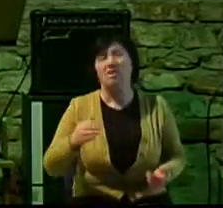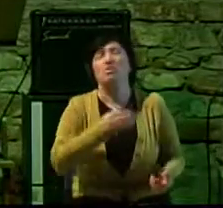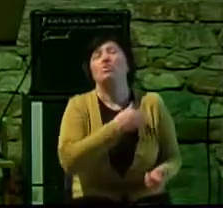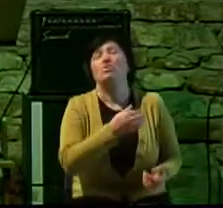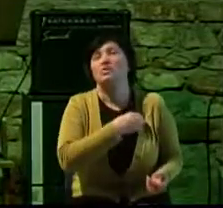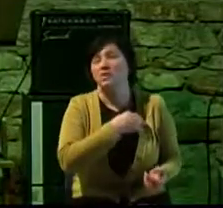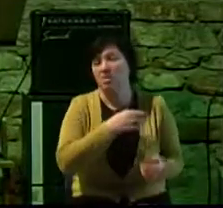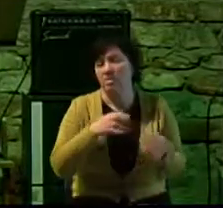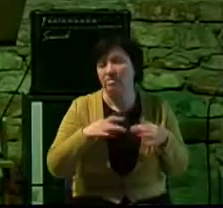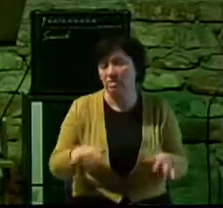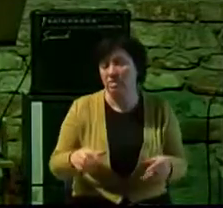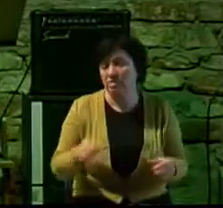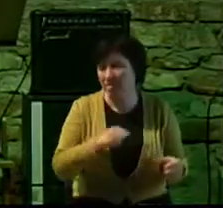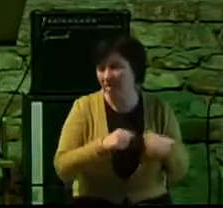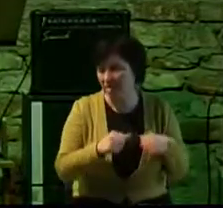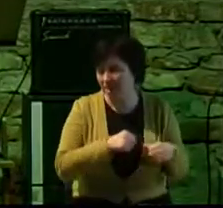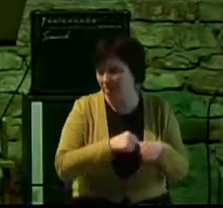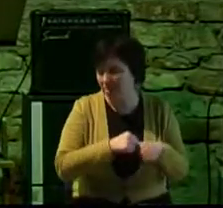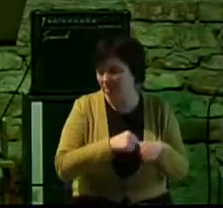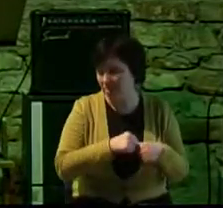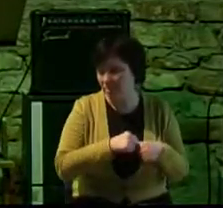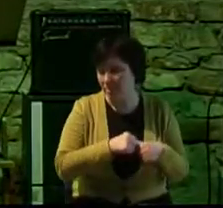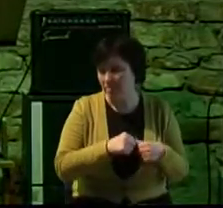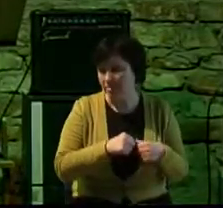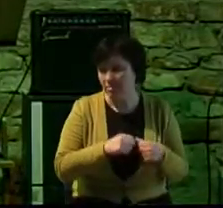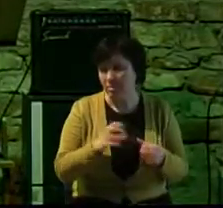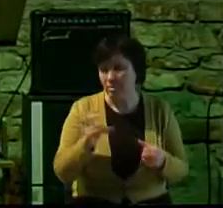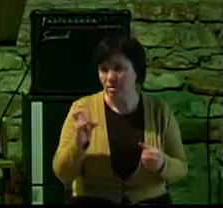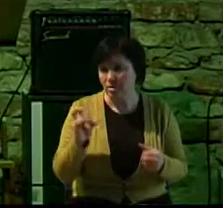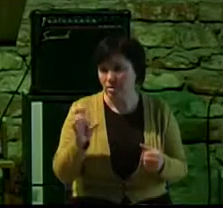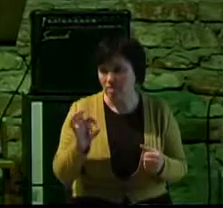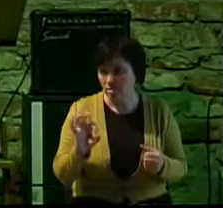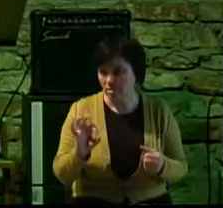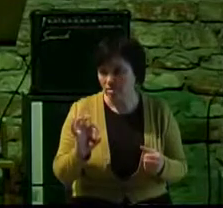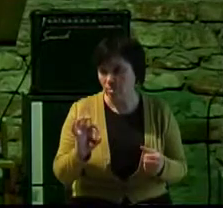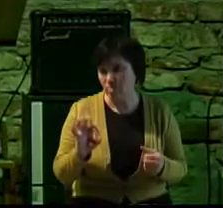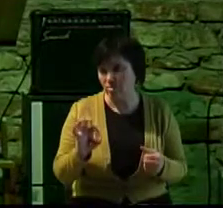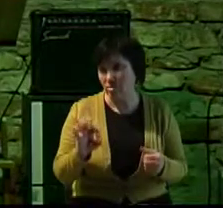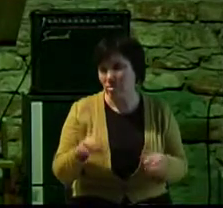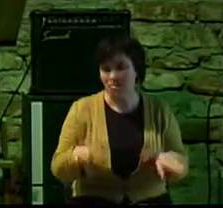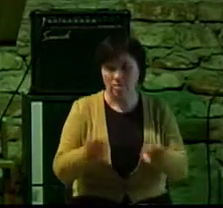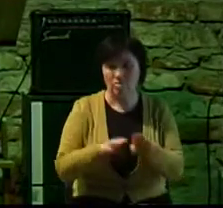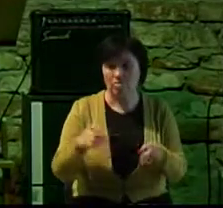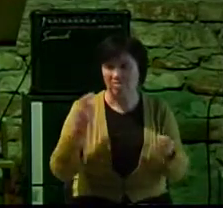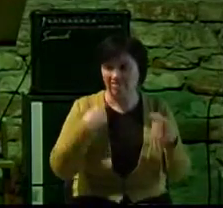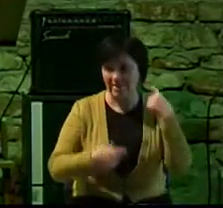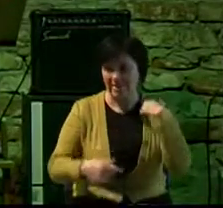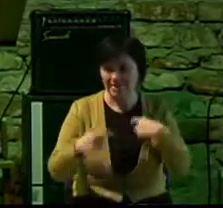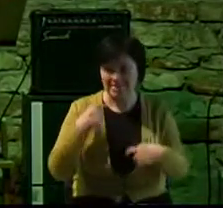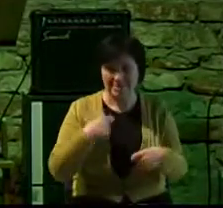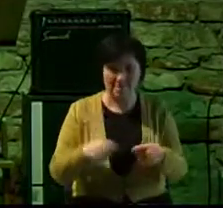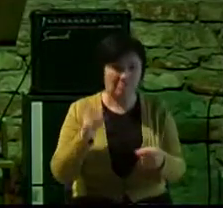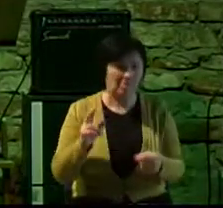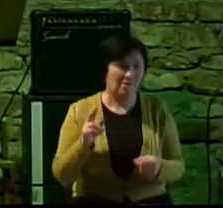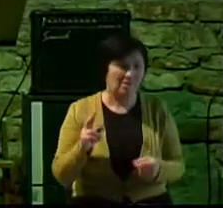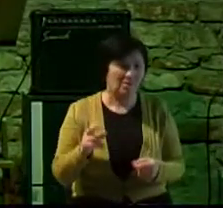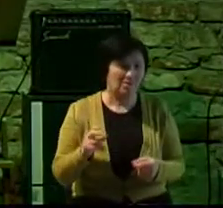хочется, движимы грехами, греховными побуждениями, но тем не менее они подобны фарисеям,